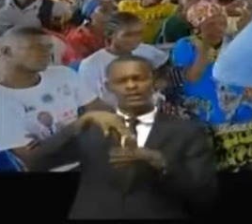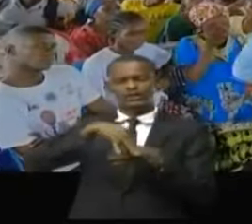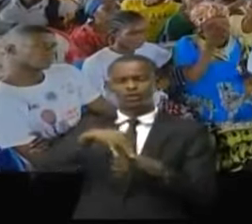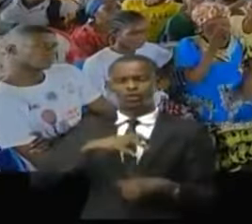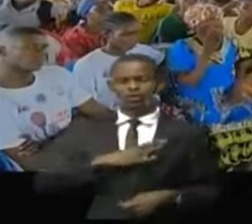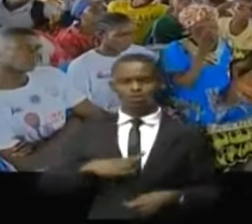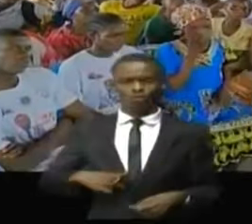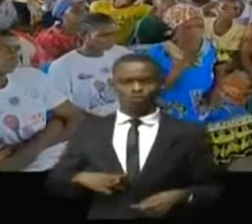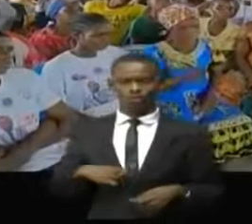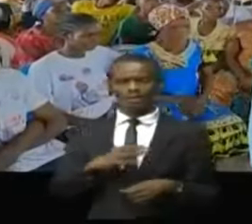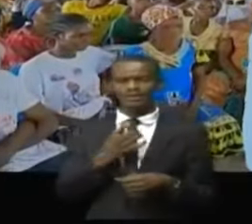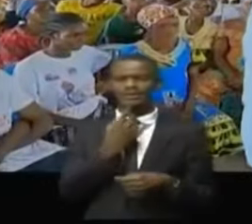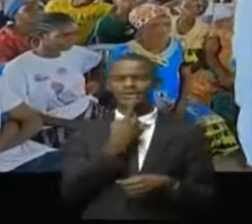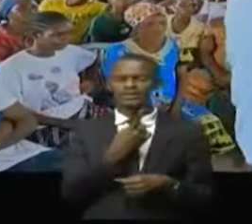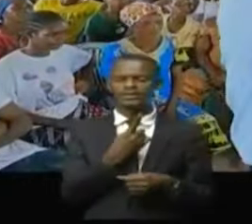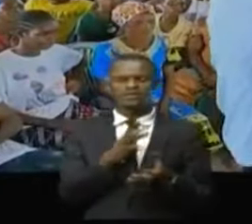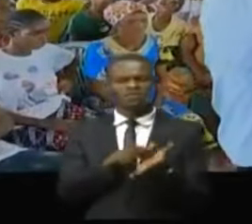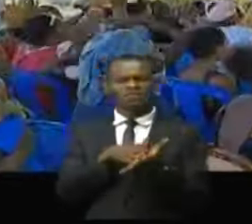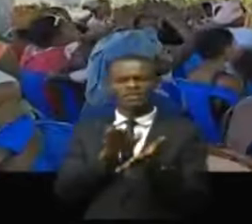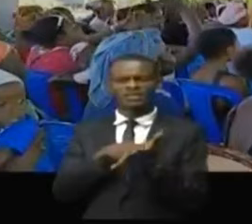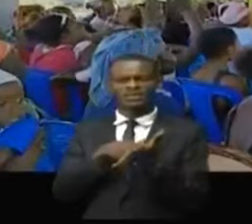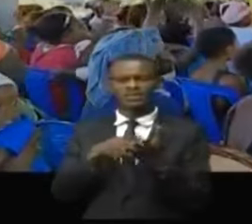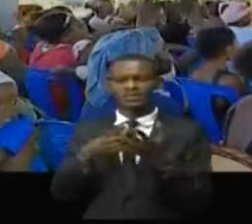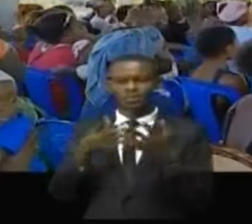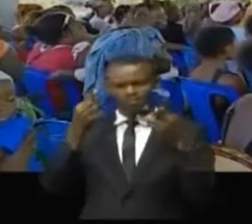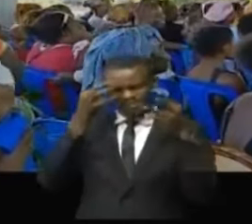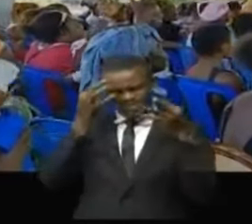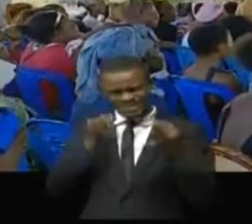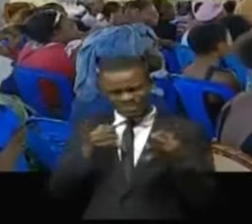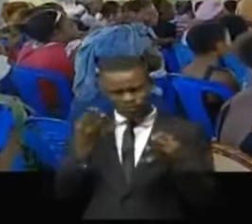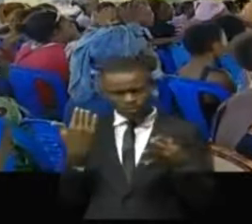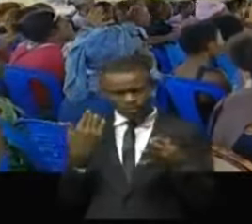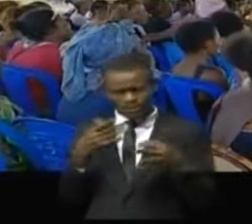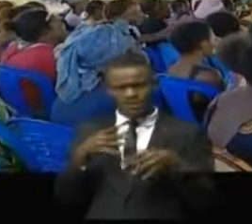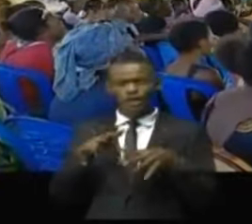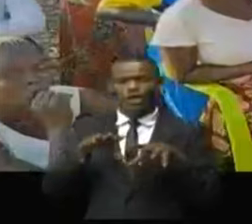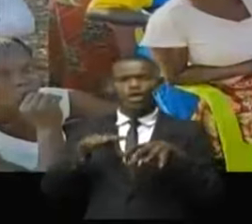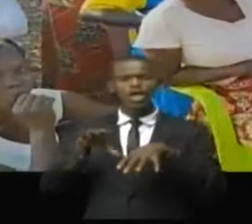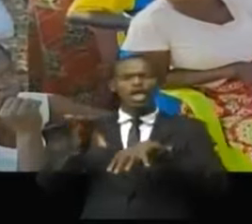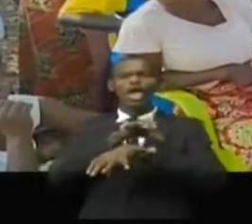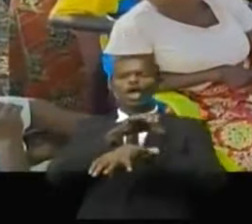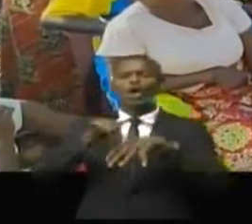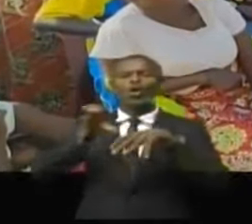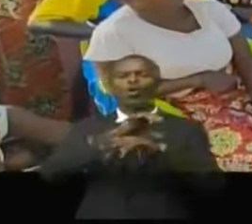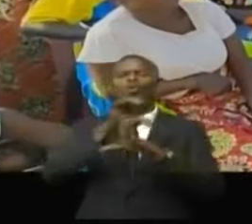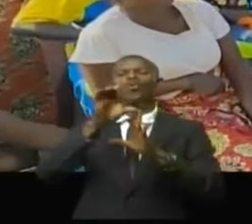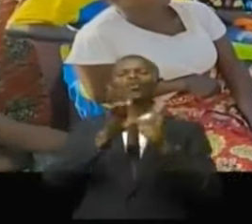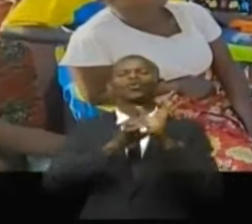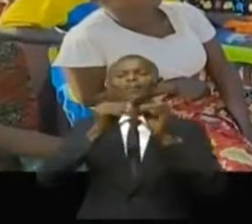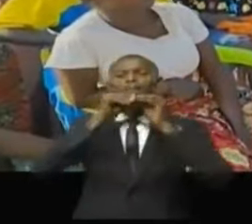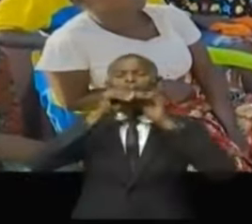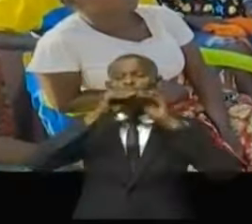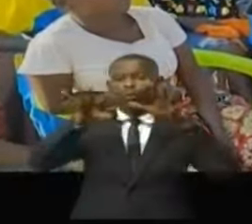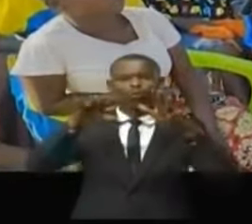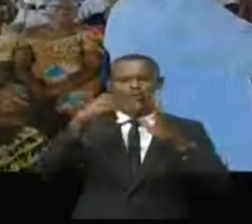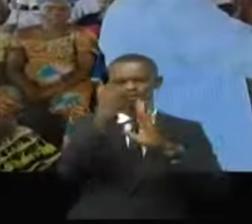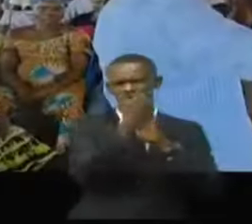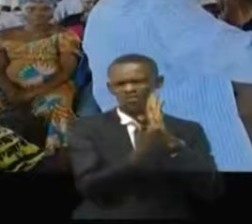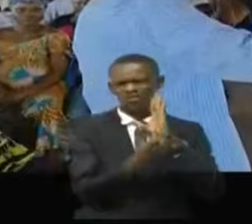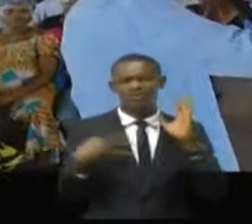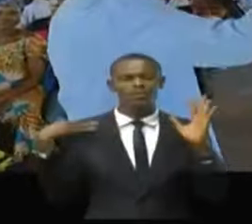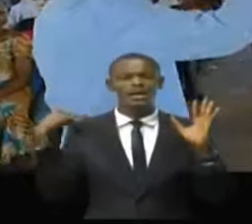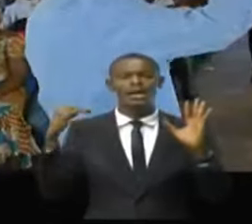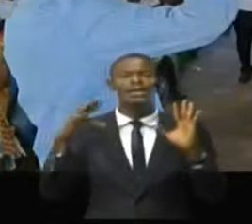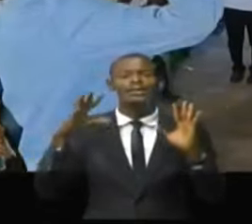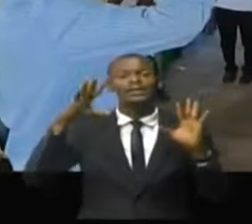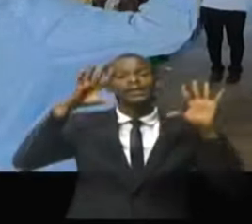Cour constitutionnelle validant toutes les candidatures car la voie vers les élections est déjà balisée. C'est dans cette optique qu'il